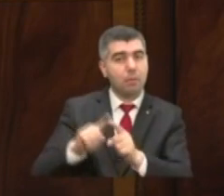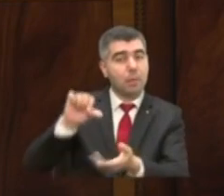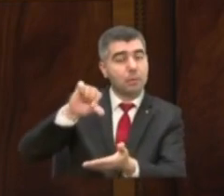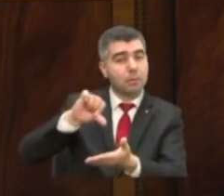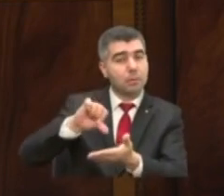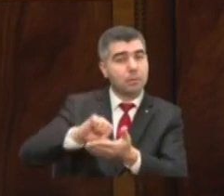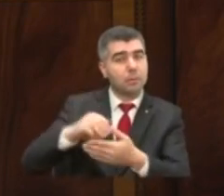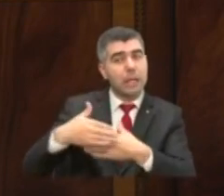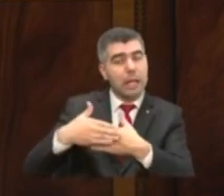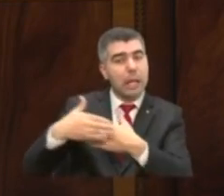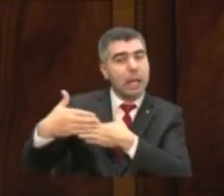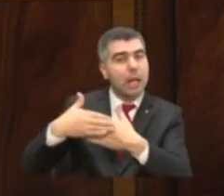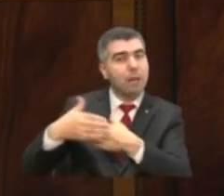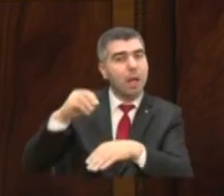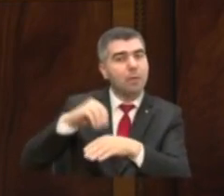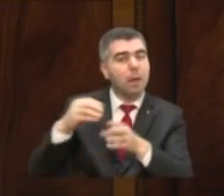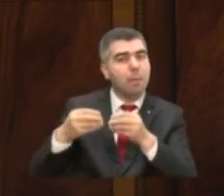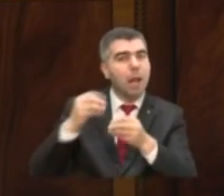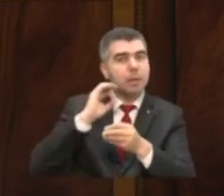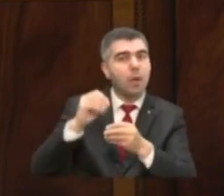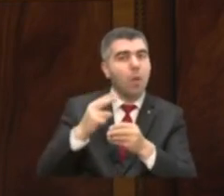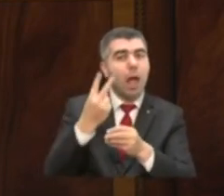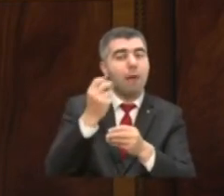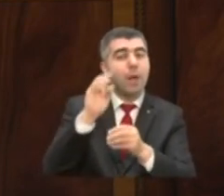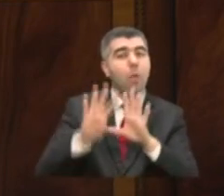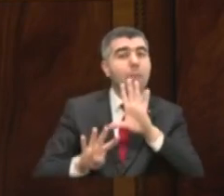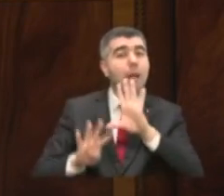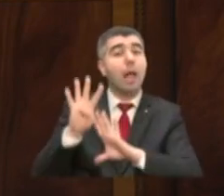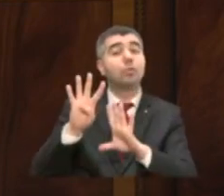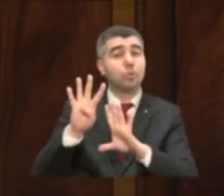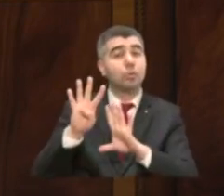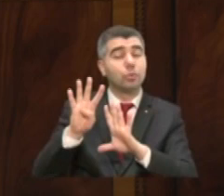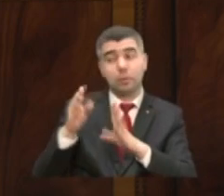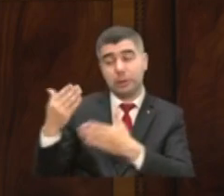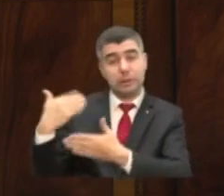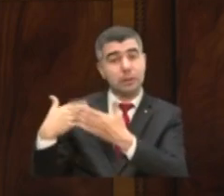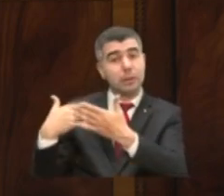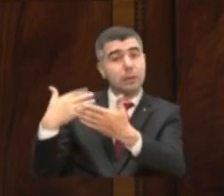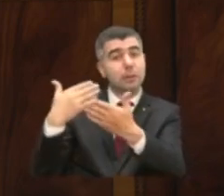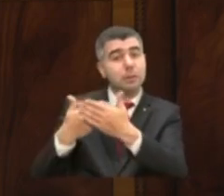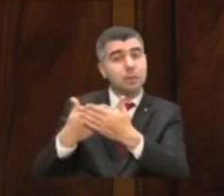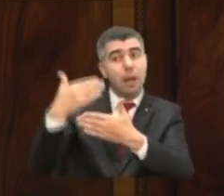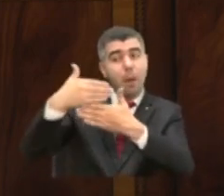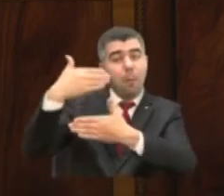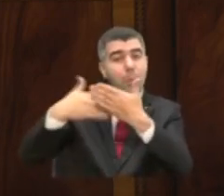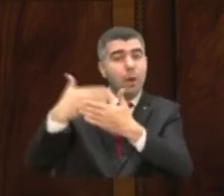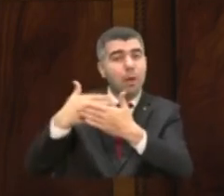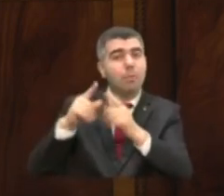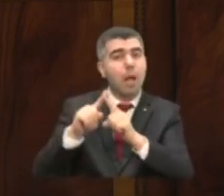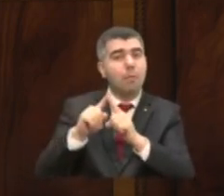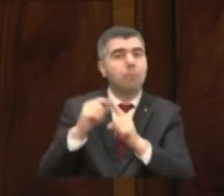لتمنار الذي ابتدأت به الأشغال سنة 2014 إلى اليوم لم تنتهي، يعني 4 سنوات وهذه الأشغال لا زالت